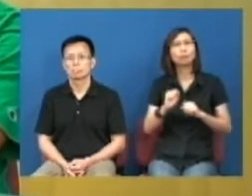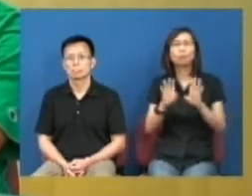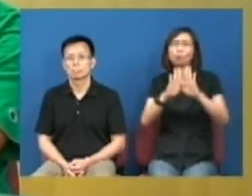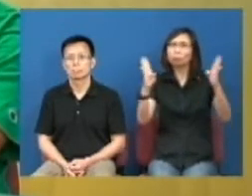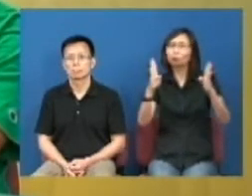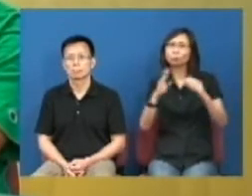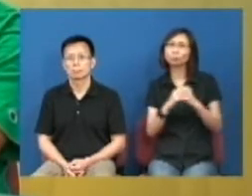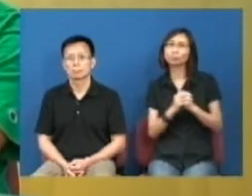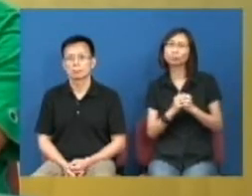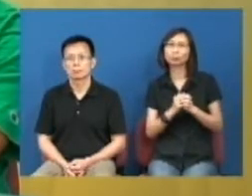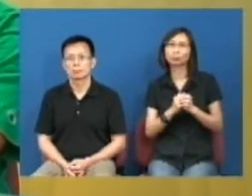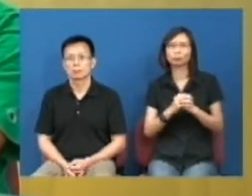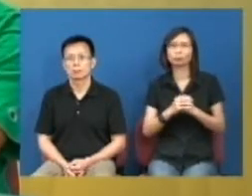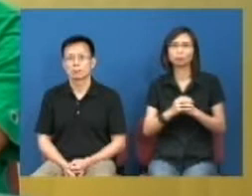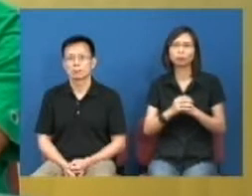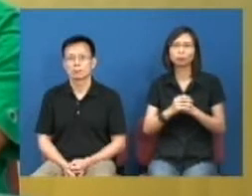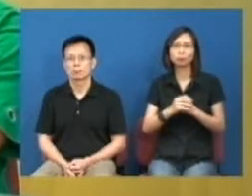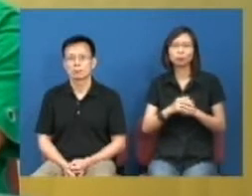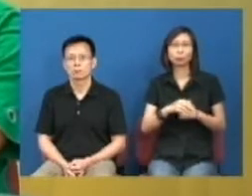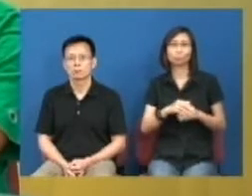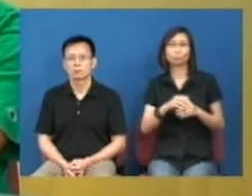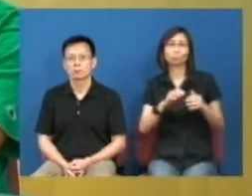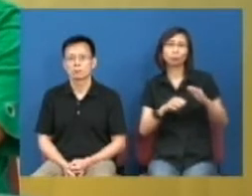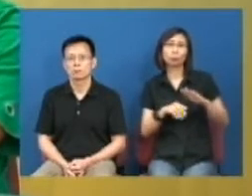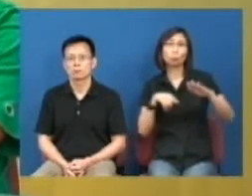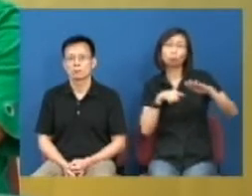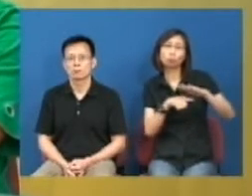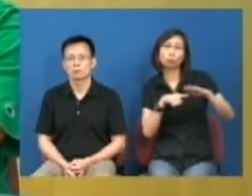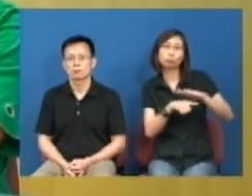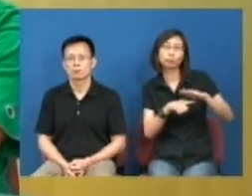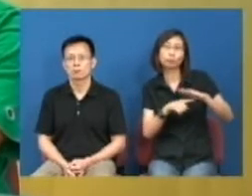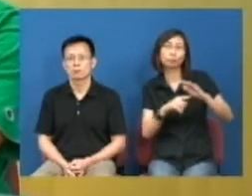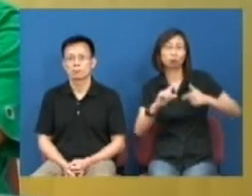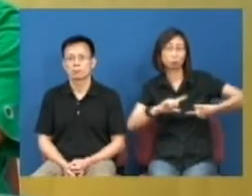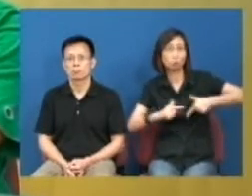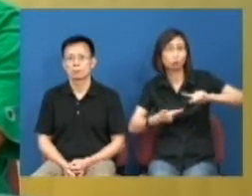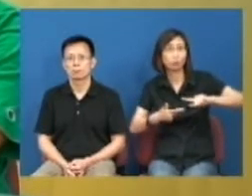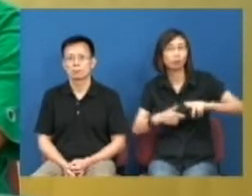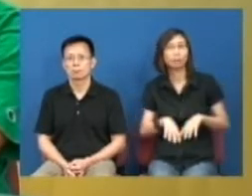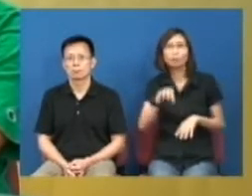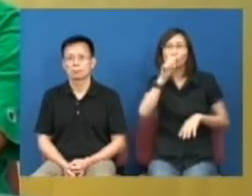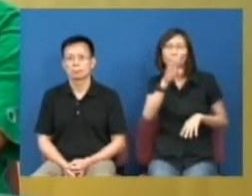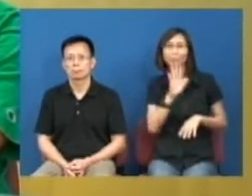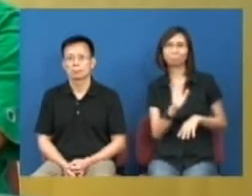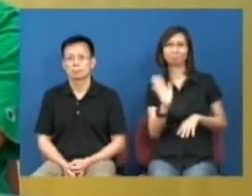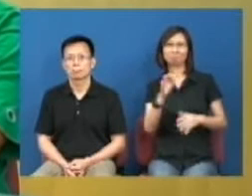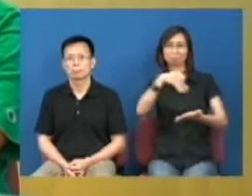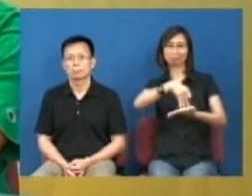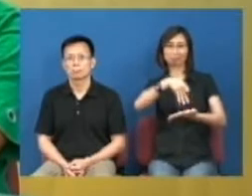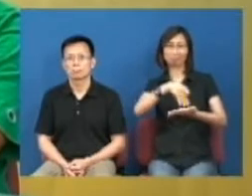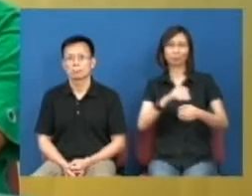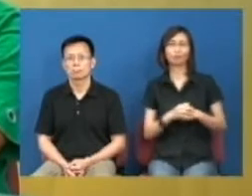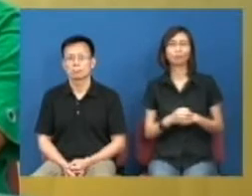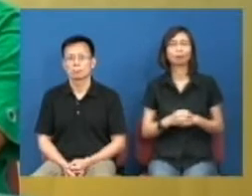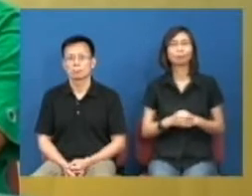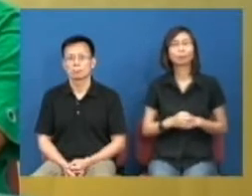到說服人咧唔好去參與。咁當然都好不幸啦，因為啱今屆政府咧正